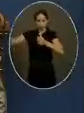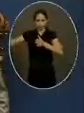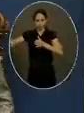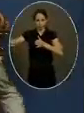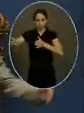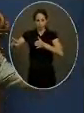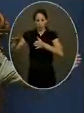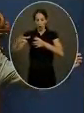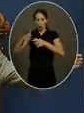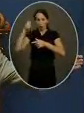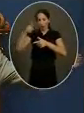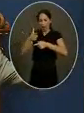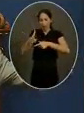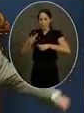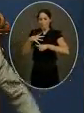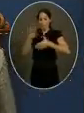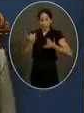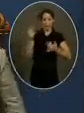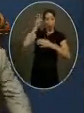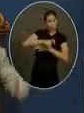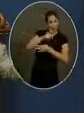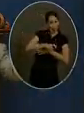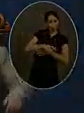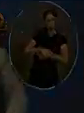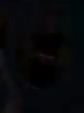'obligation... Deuxième complémentaire. Deuxième